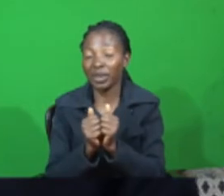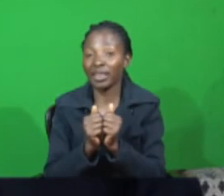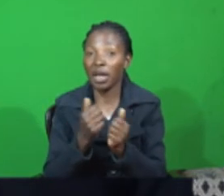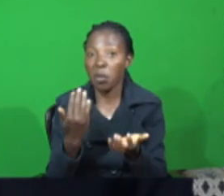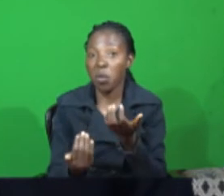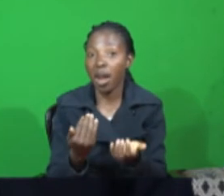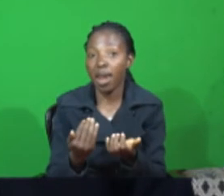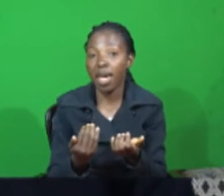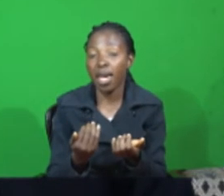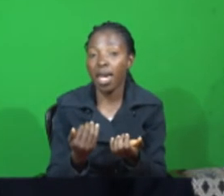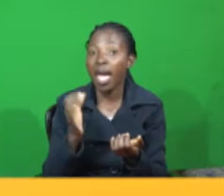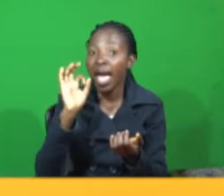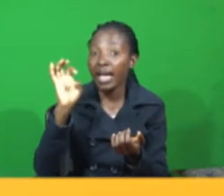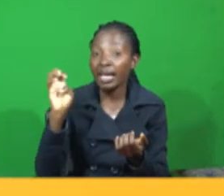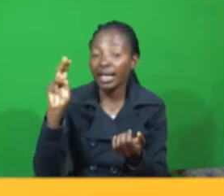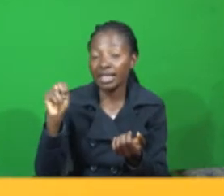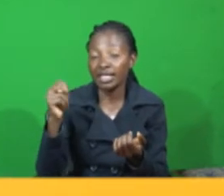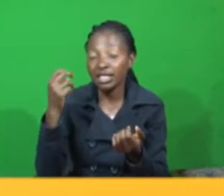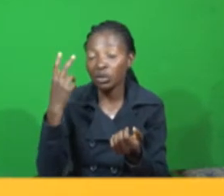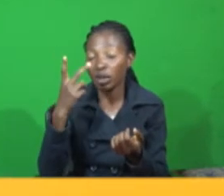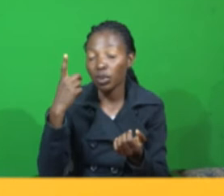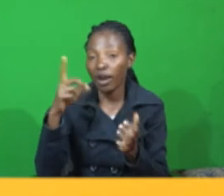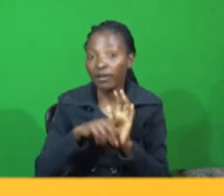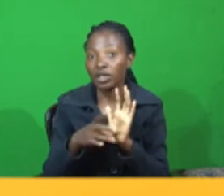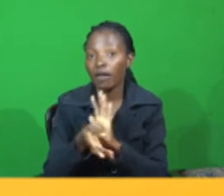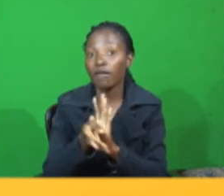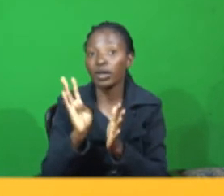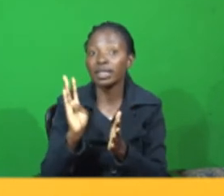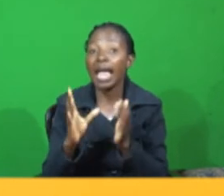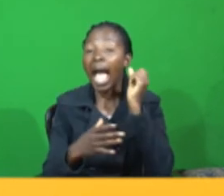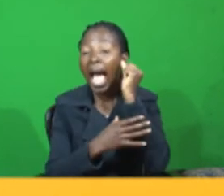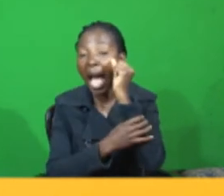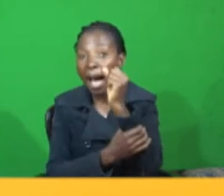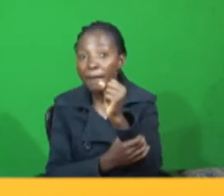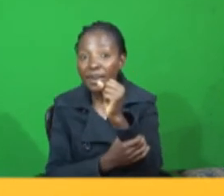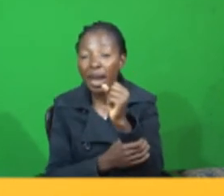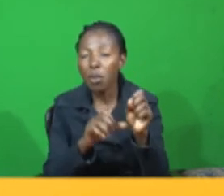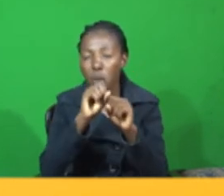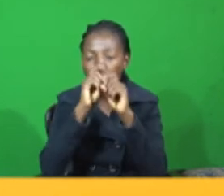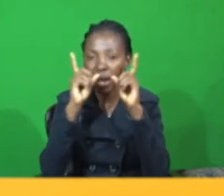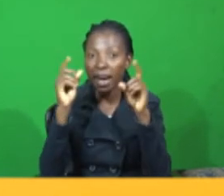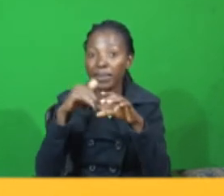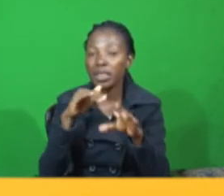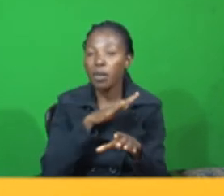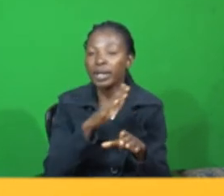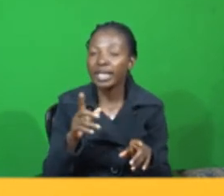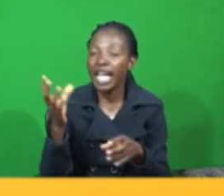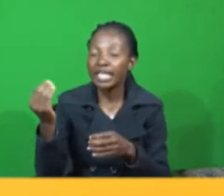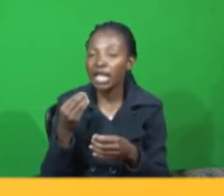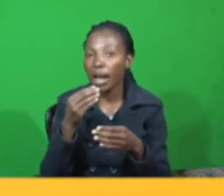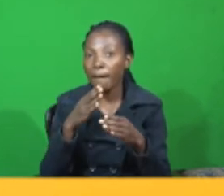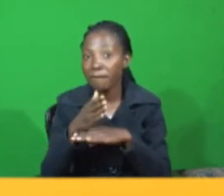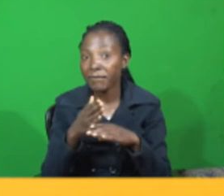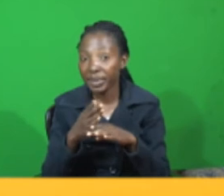Mm-hmm. Verenga verse 14. Genesis 21 verse ya 14. Abraham akamuka mangwanani akatora chingwa neguchure